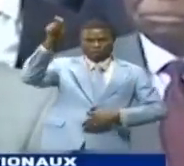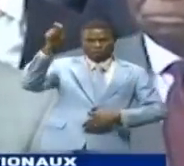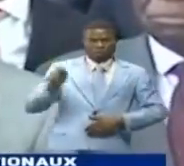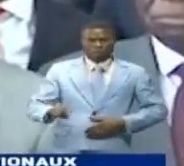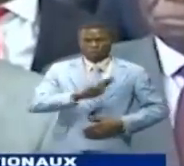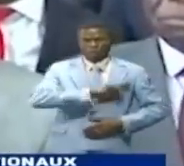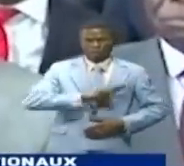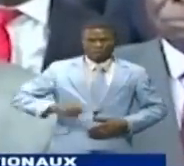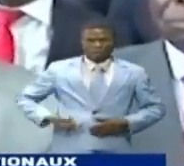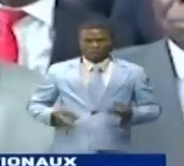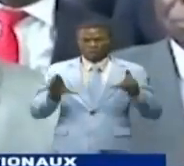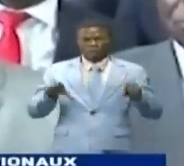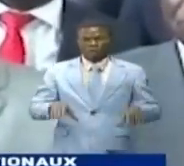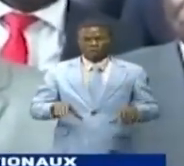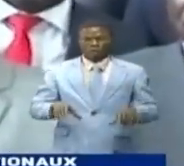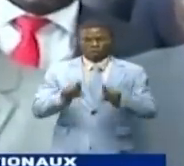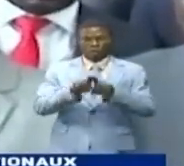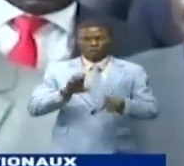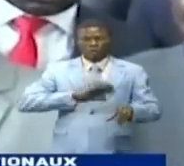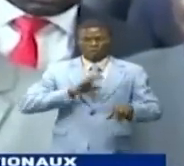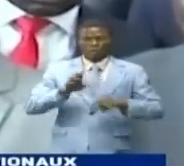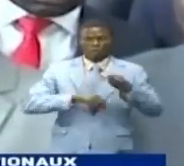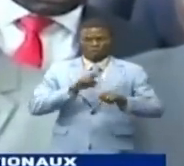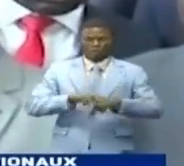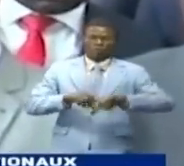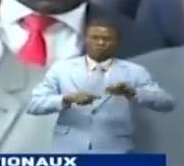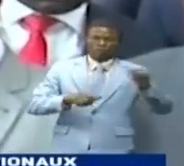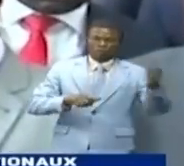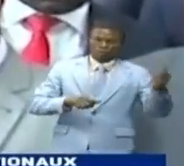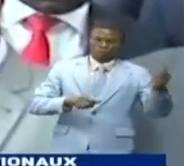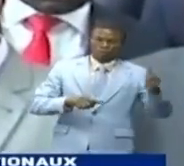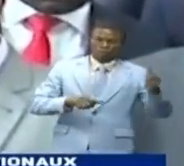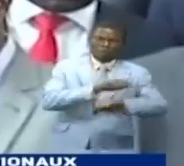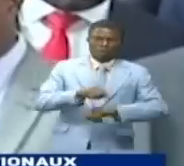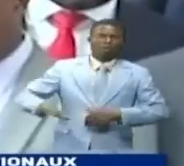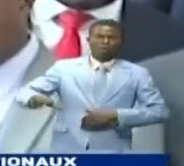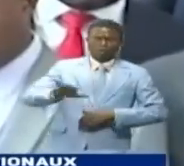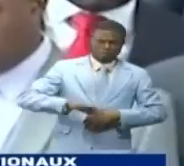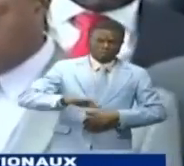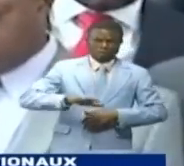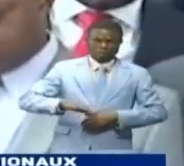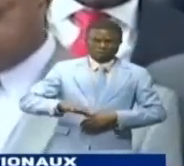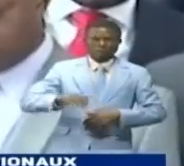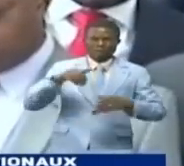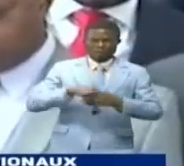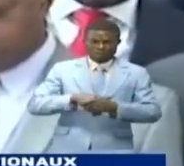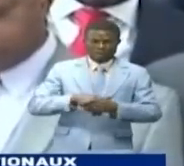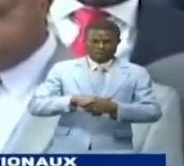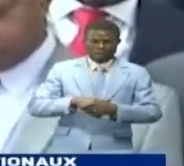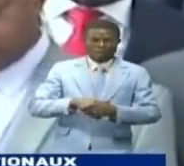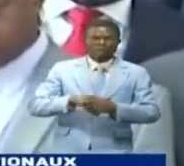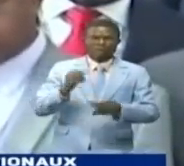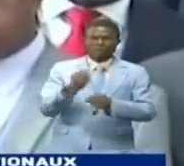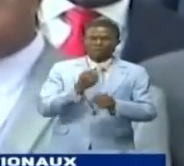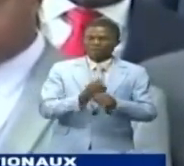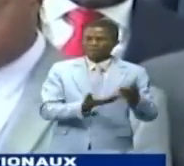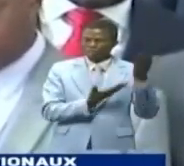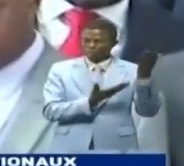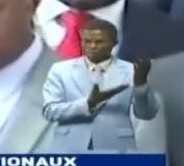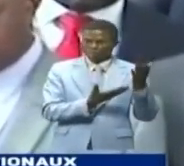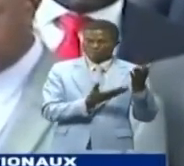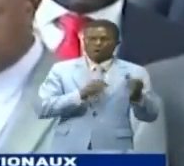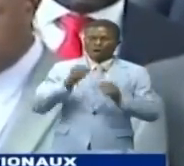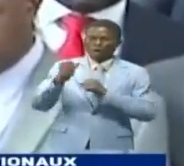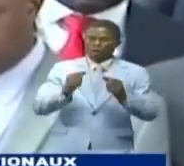forces armées et de la police nationale, et les autres institutions de la République, tout au long de ce noble et juste